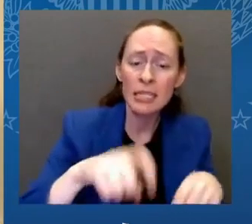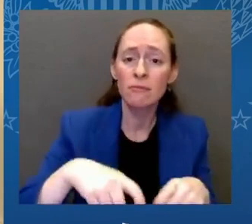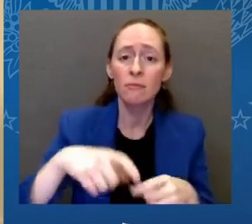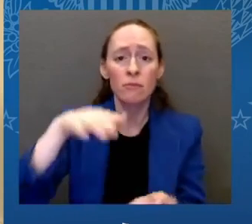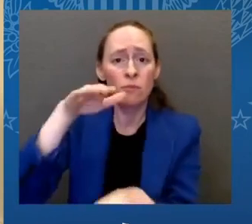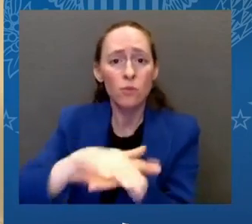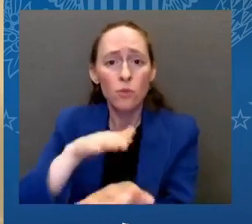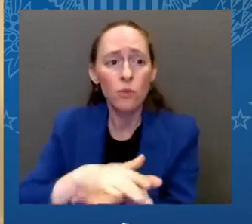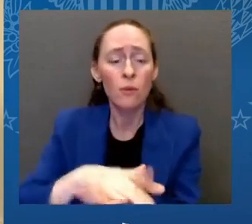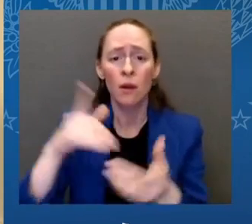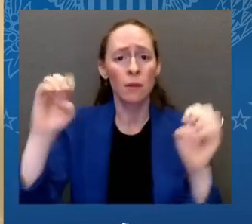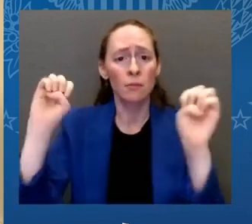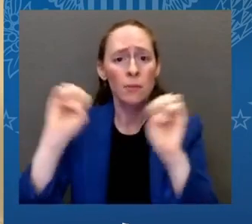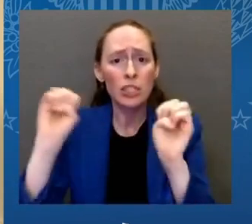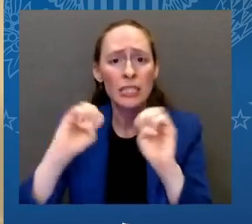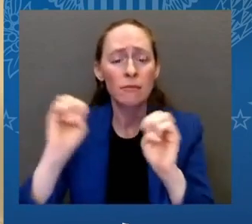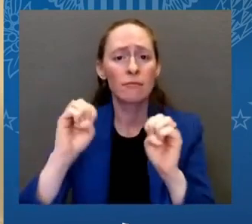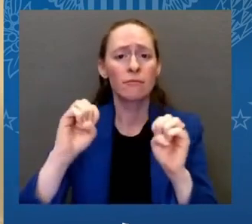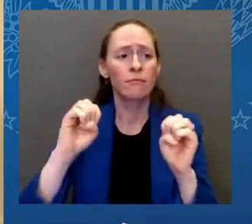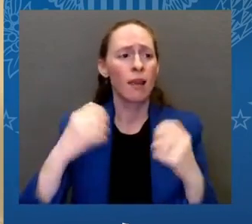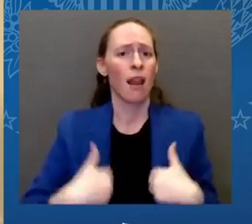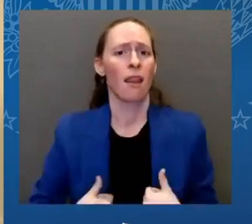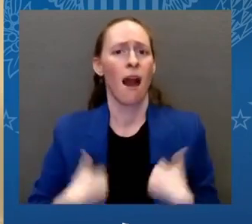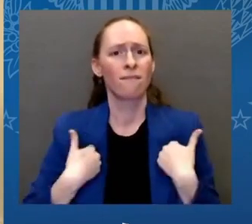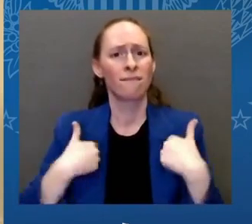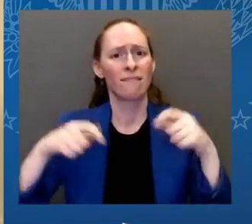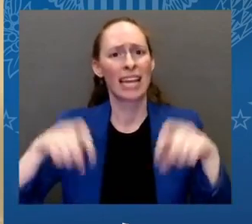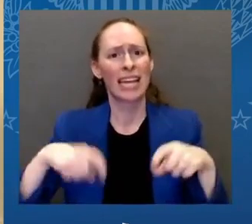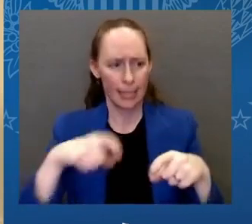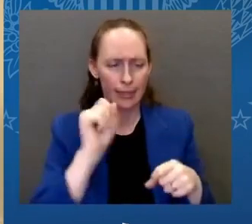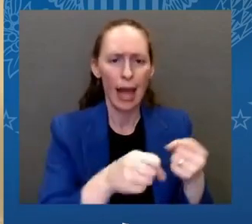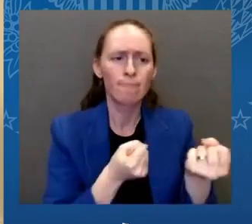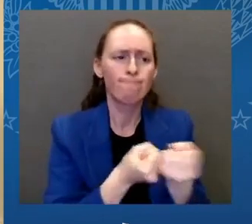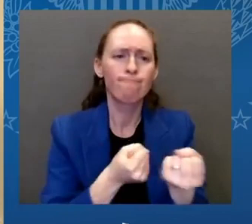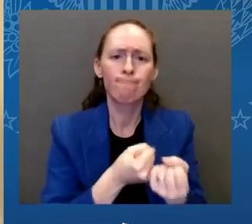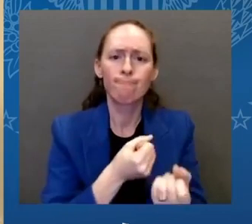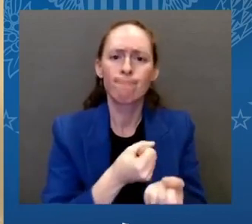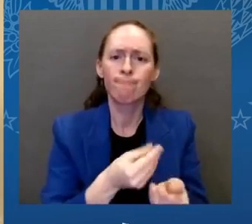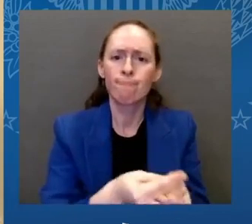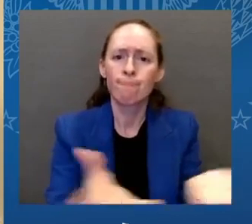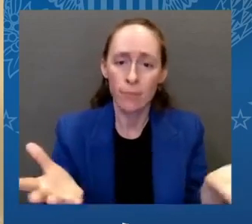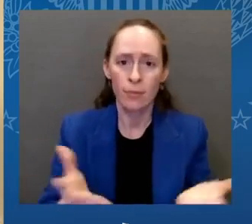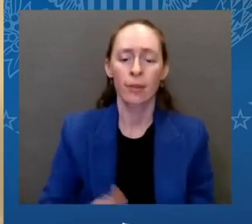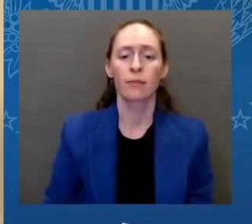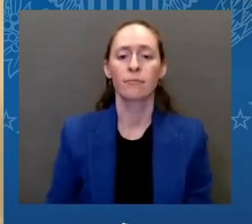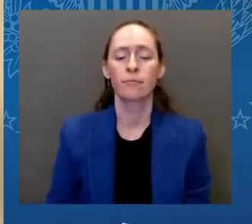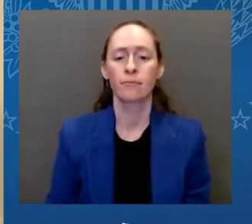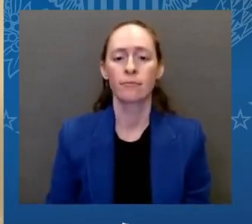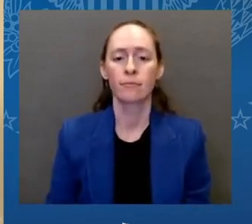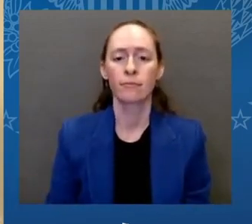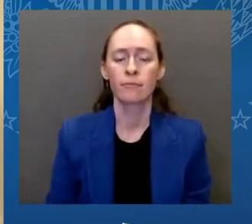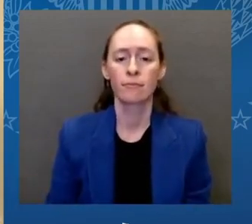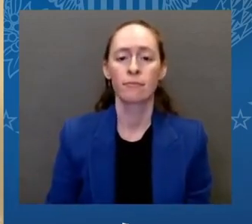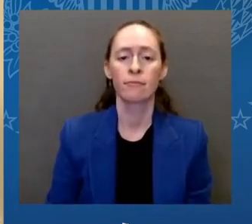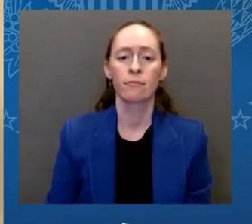послуги щодо медичного забезпечення, енергетики і так далі. До цього додаються ще